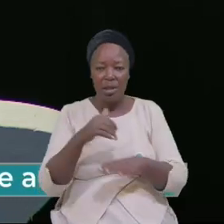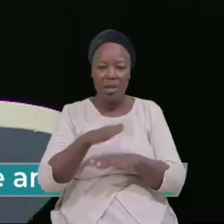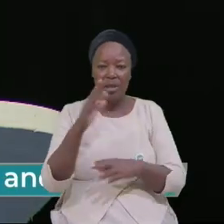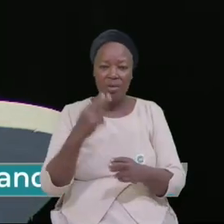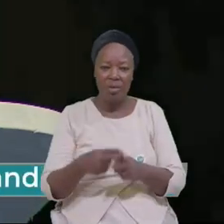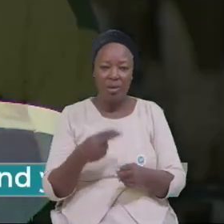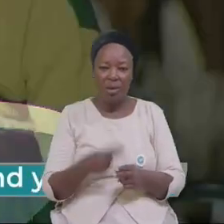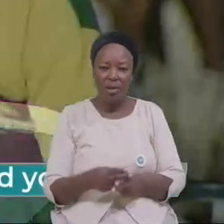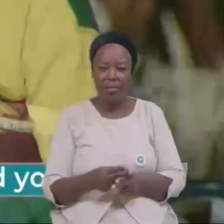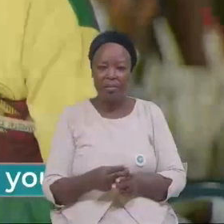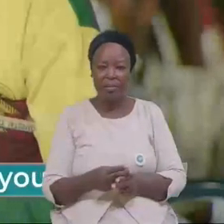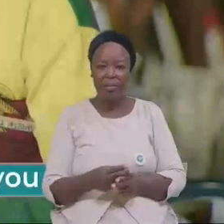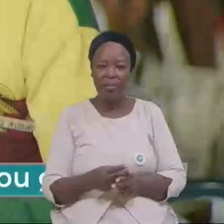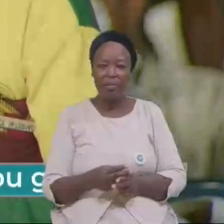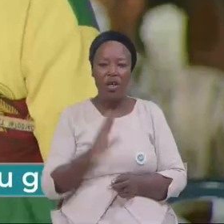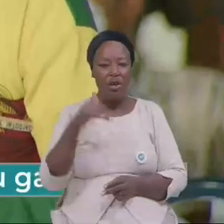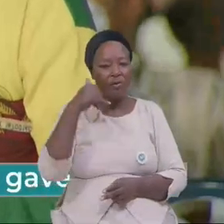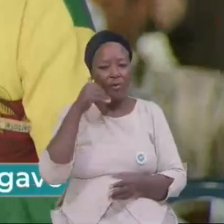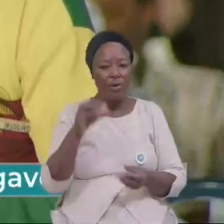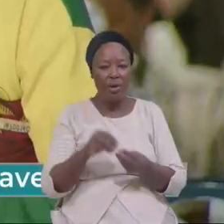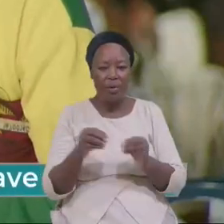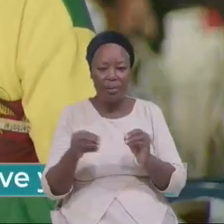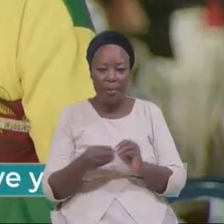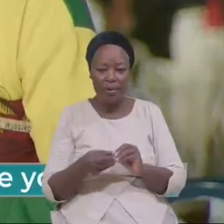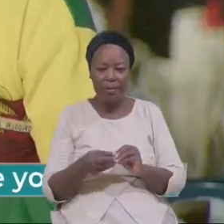Envoyez vos noms, votre numéro de téléphone.